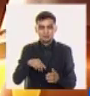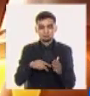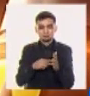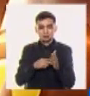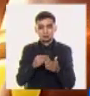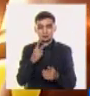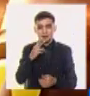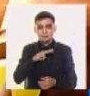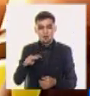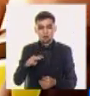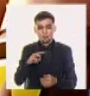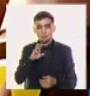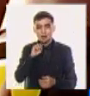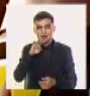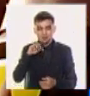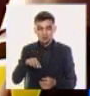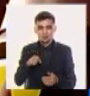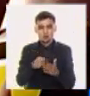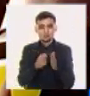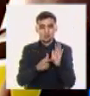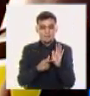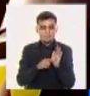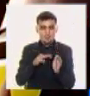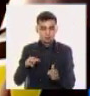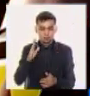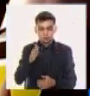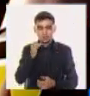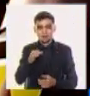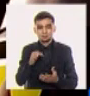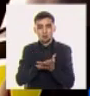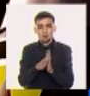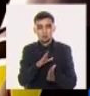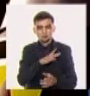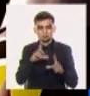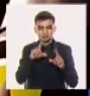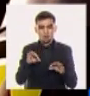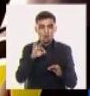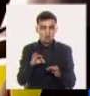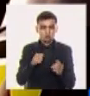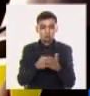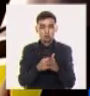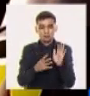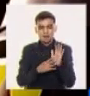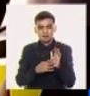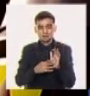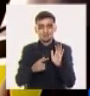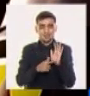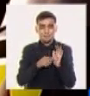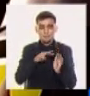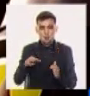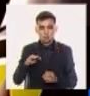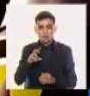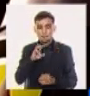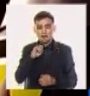миллиона баррелей в сутки до 7,7 миллиона. Ранее страны-участницы Альянса договорились о снижении производства до 9,7 миллиона баррелей в